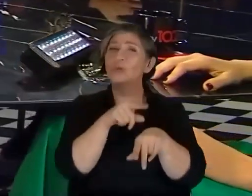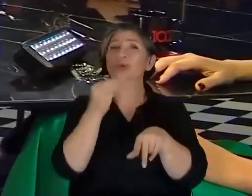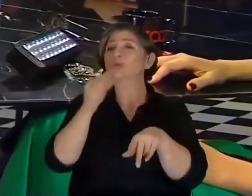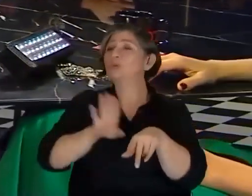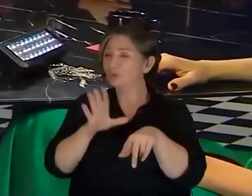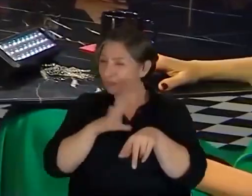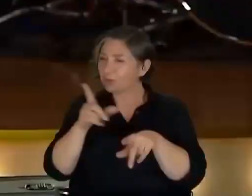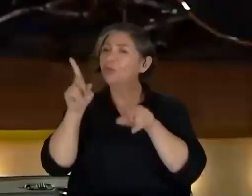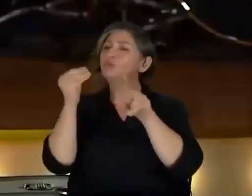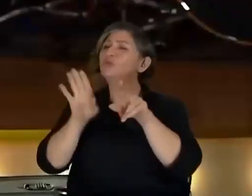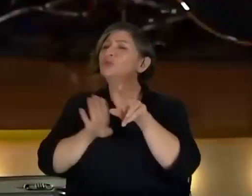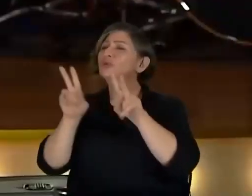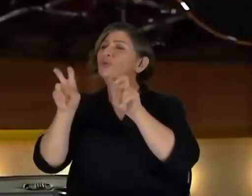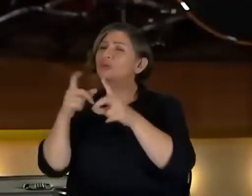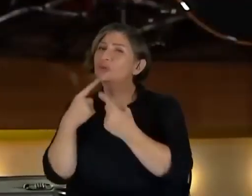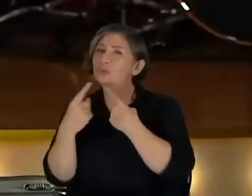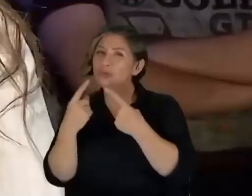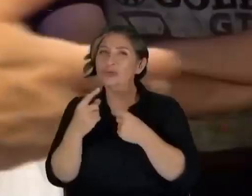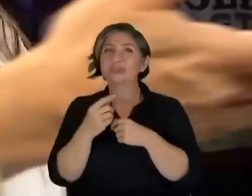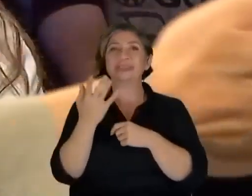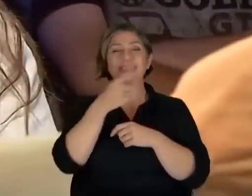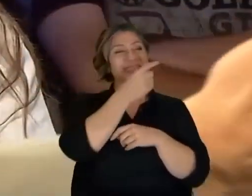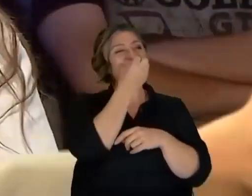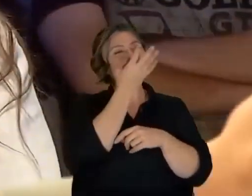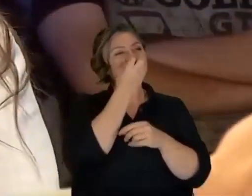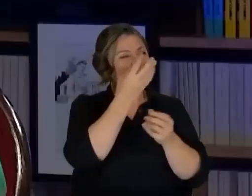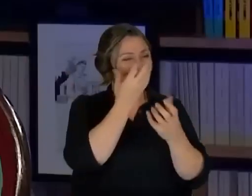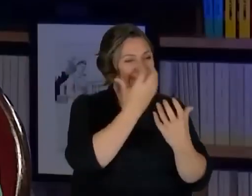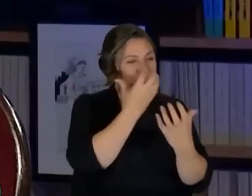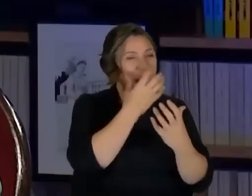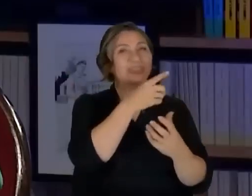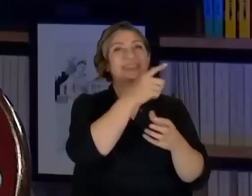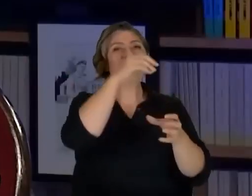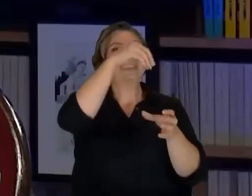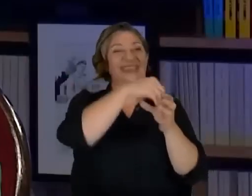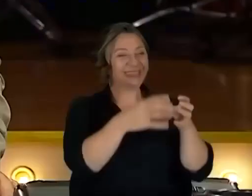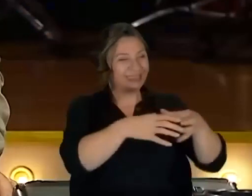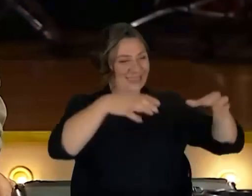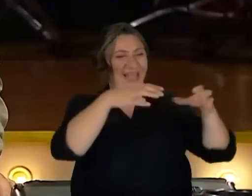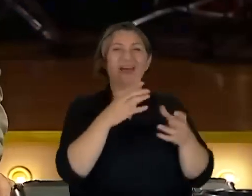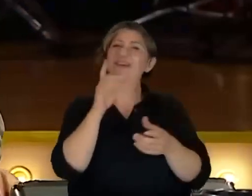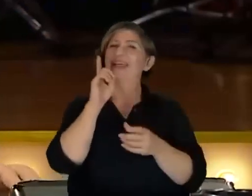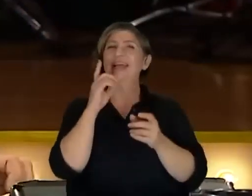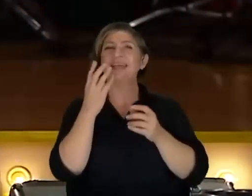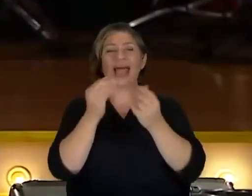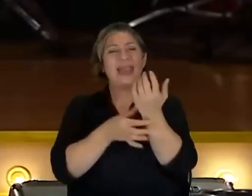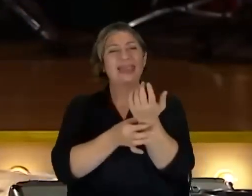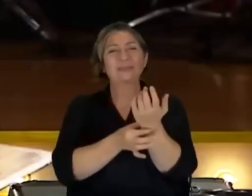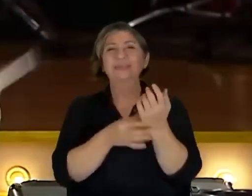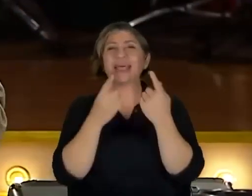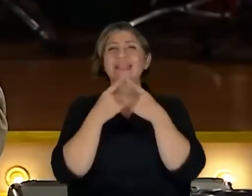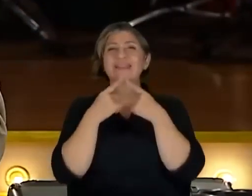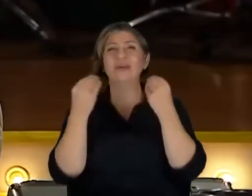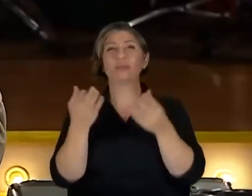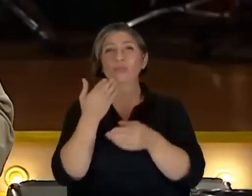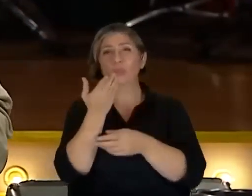İşte çocuğu olan. siz mesela çiçek yetiştiriyorsanız saksıda çiçekler falan. Vallahi her yok. Nabza